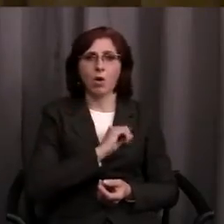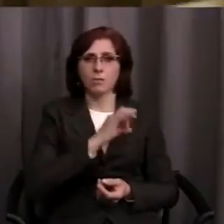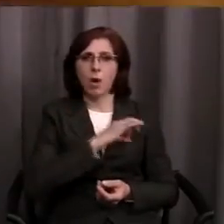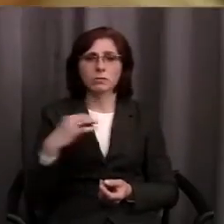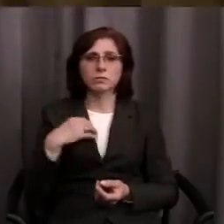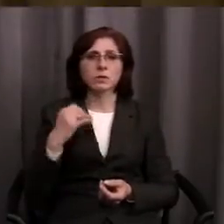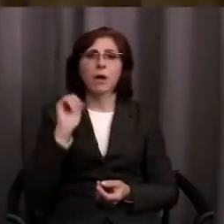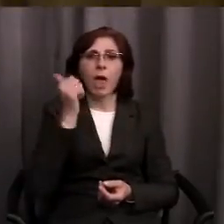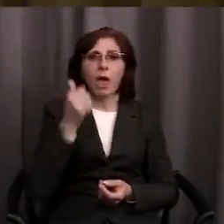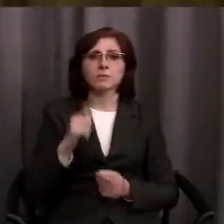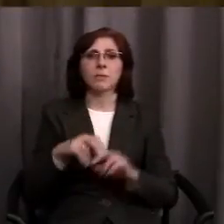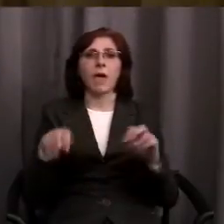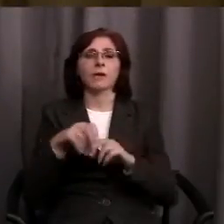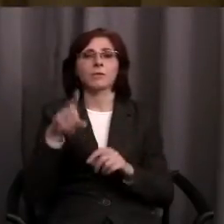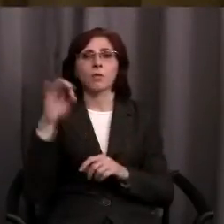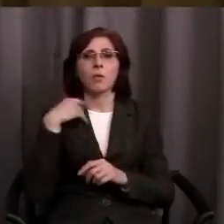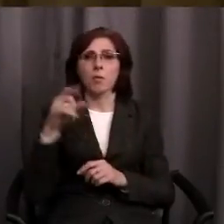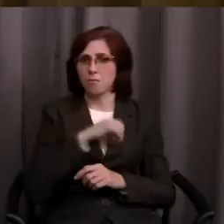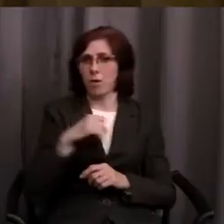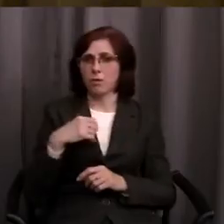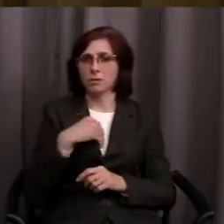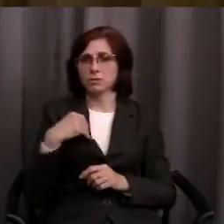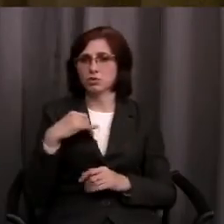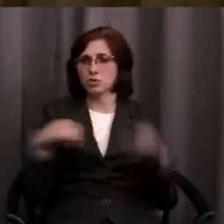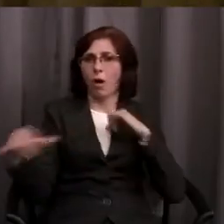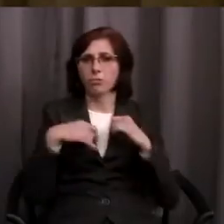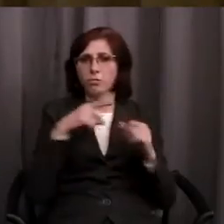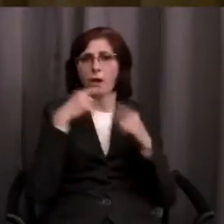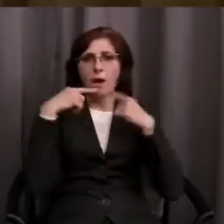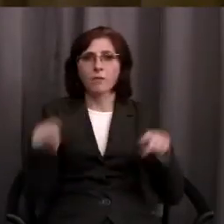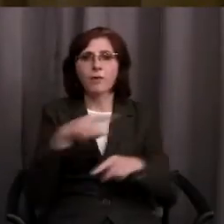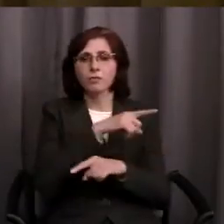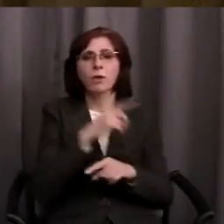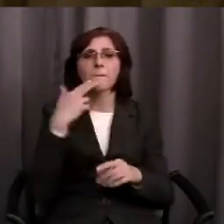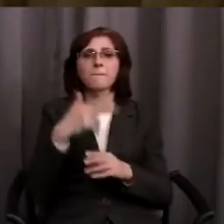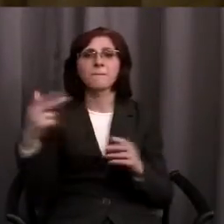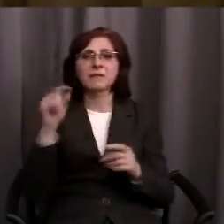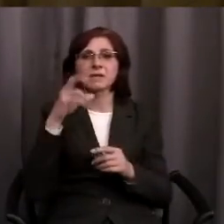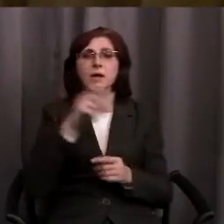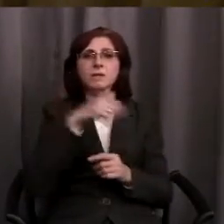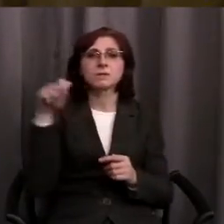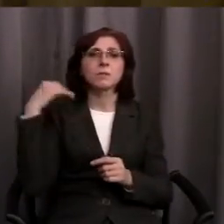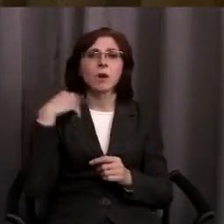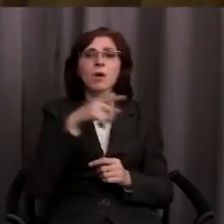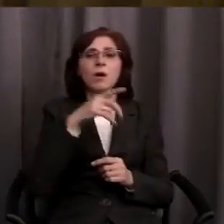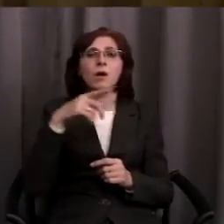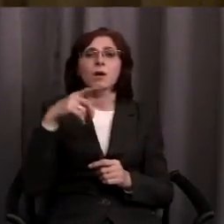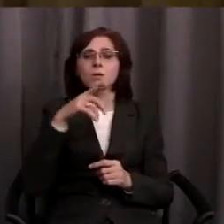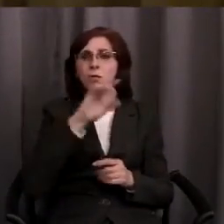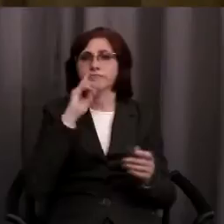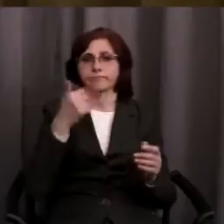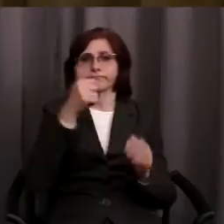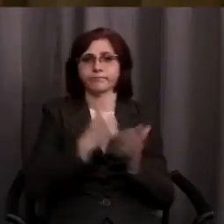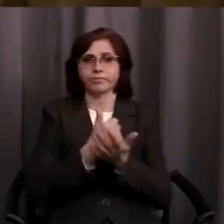eksperci, polski rząd w gruncie rzeczy za to odpowiedzialny, za tą prezydencję, ustalił, że tym priorytetem jest